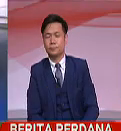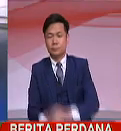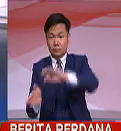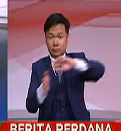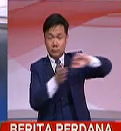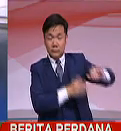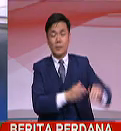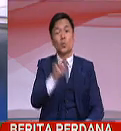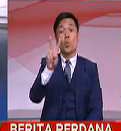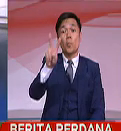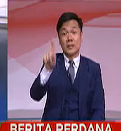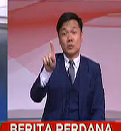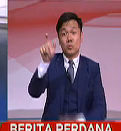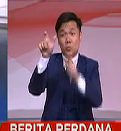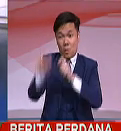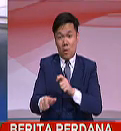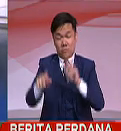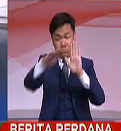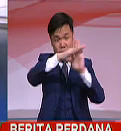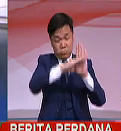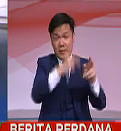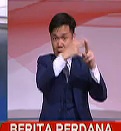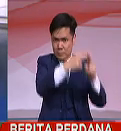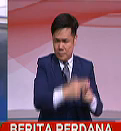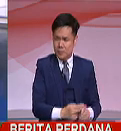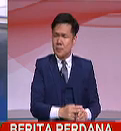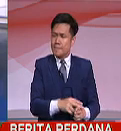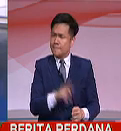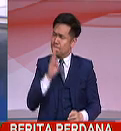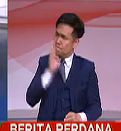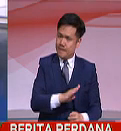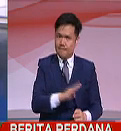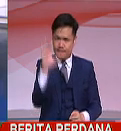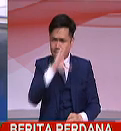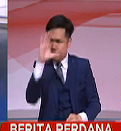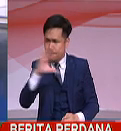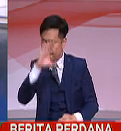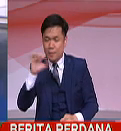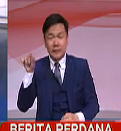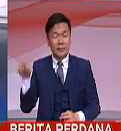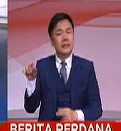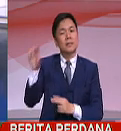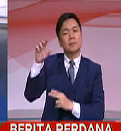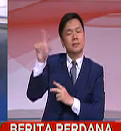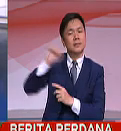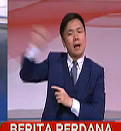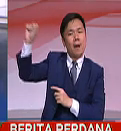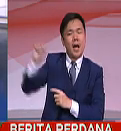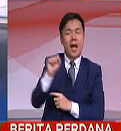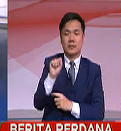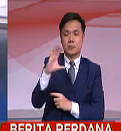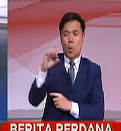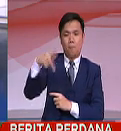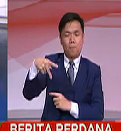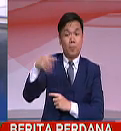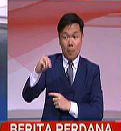Senarai 21 individu paling dikendaki dikeluarkan pihak berkuasa Kawasan Keselamatan Khas Pantai Timur Sabah Eskom. Senarai